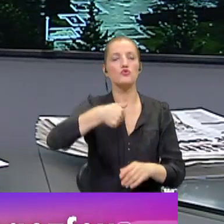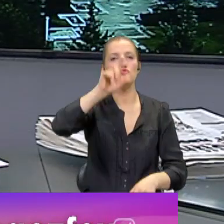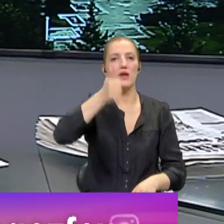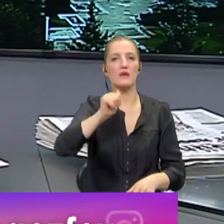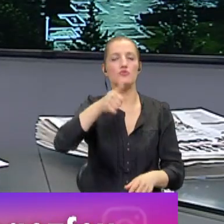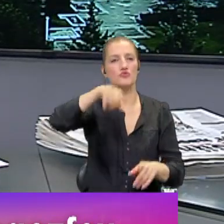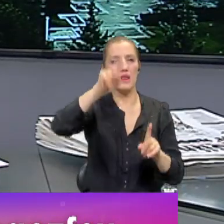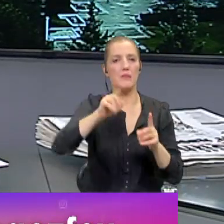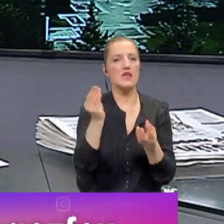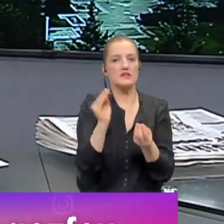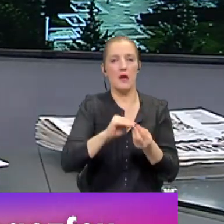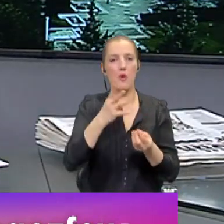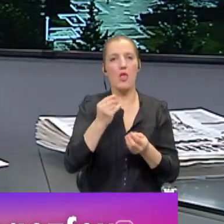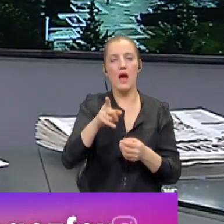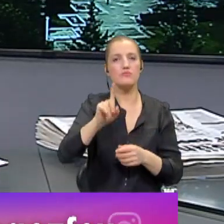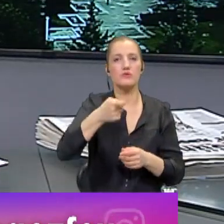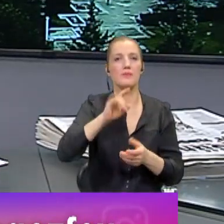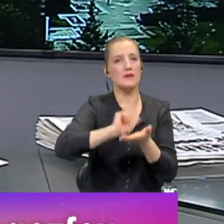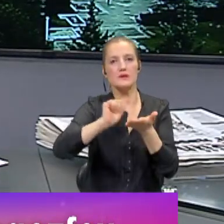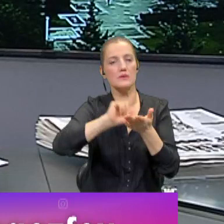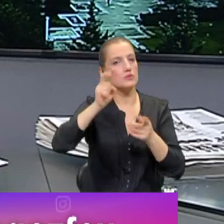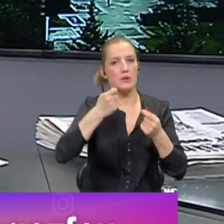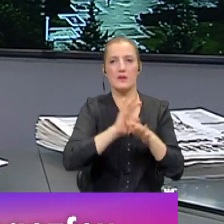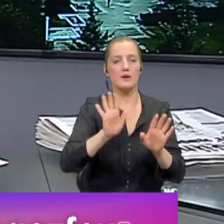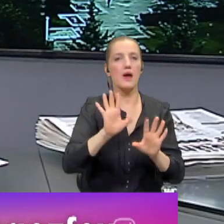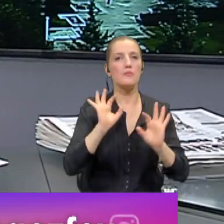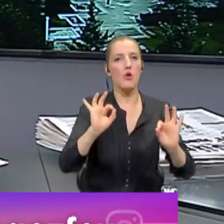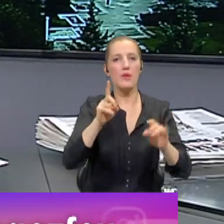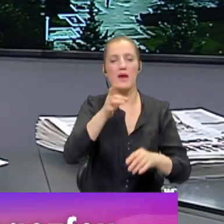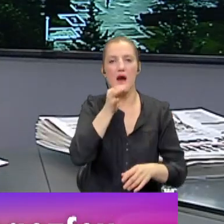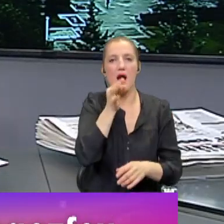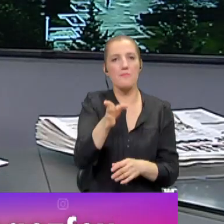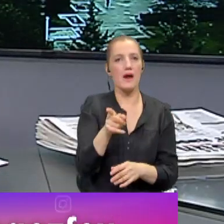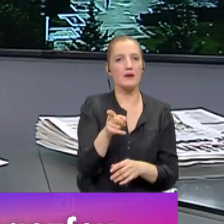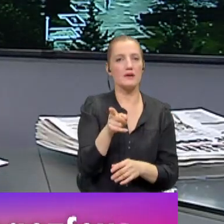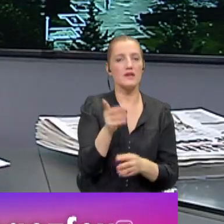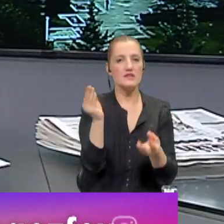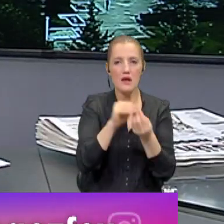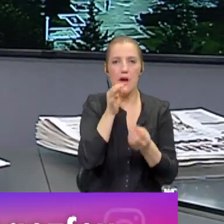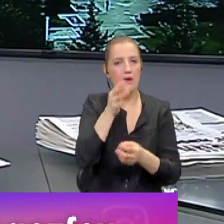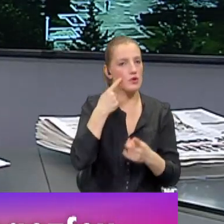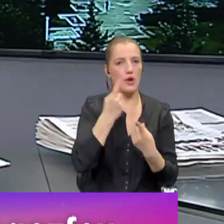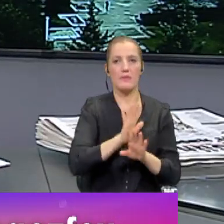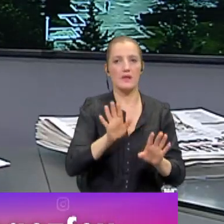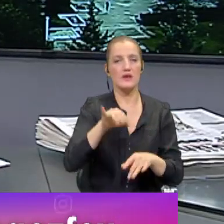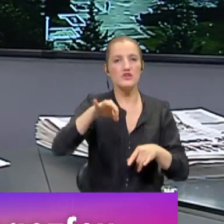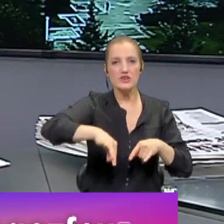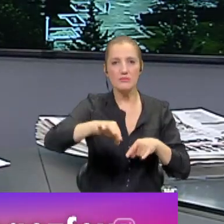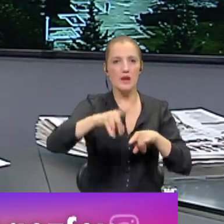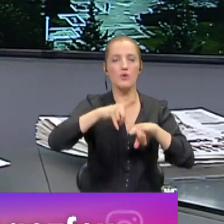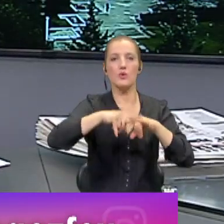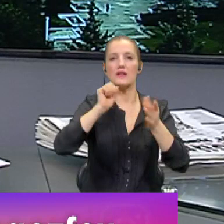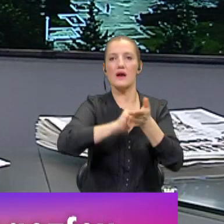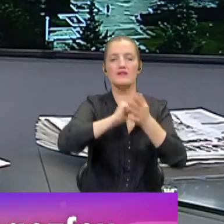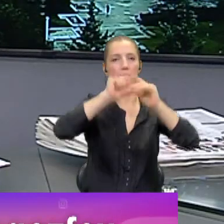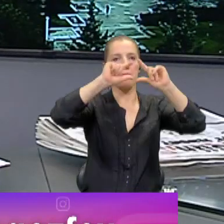ve hatta bulamadık zam olarak zaten bulamadık da hani böyle bir haberi göremedik şimdi bugün Hürriyet gazetesinin